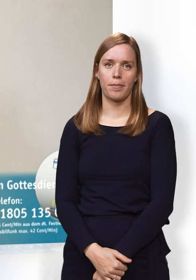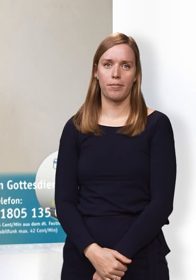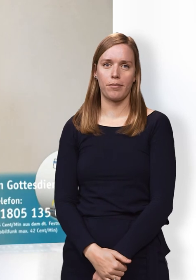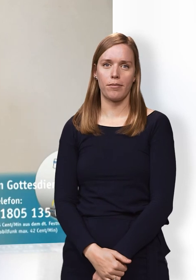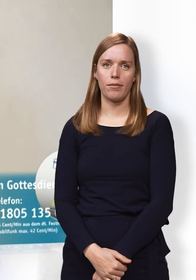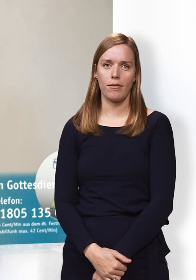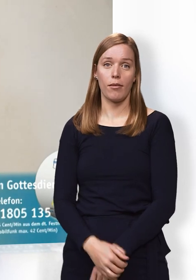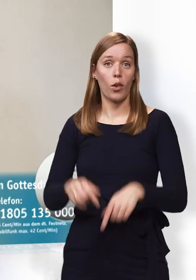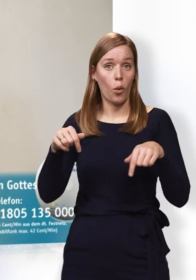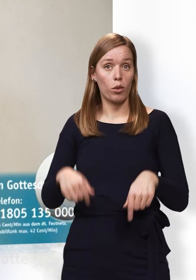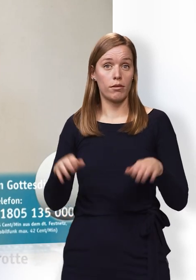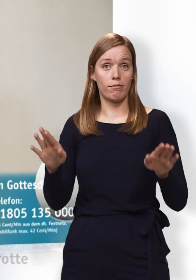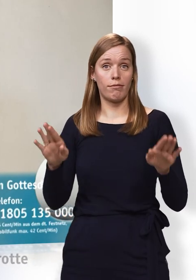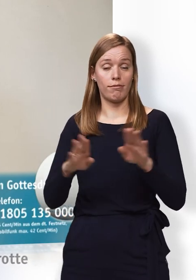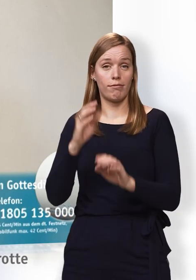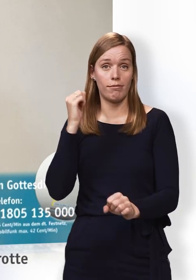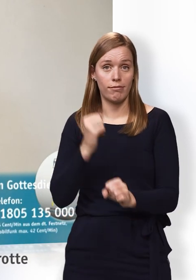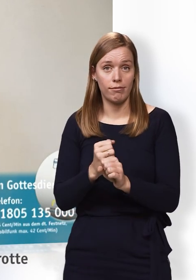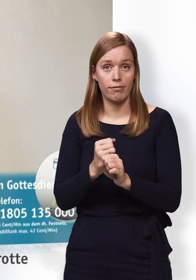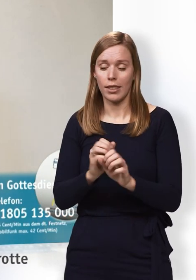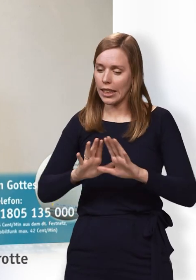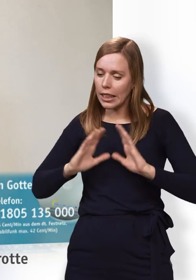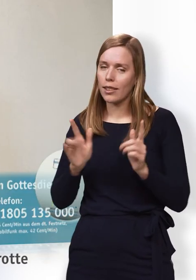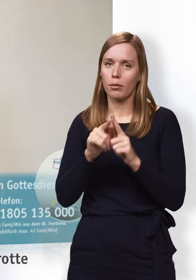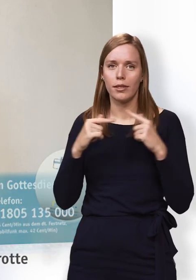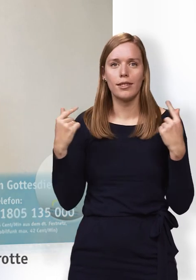Das war's für heute. Das ganze Team wünscht